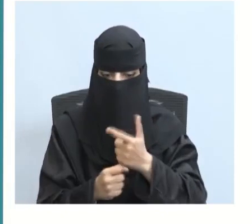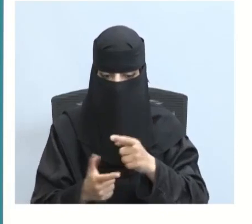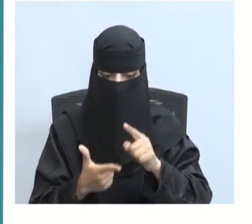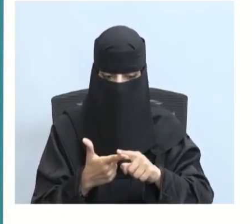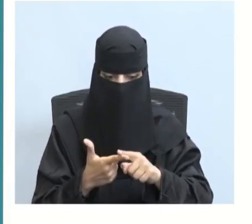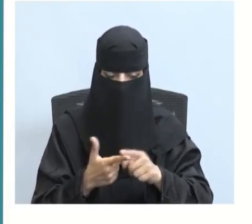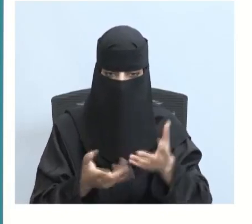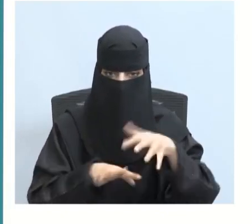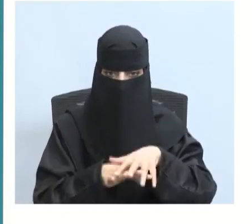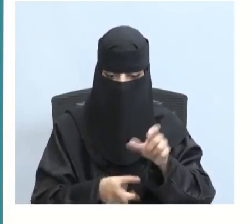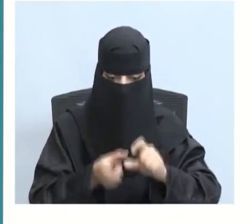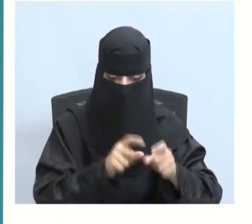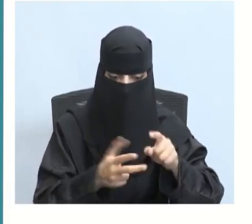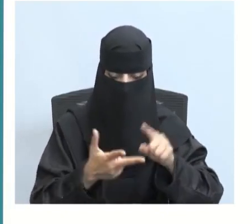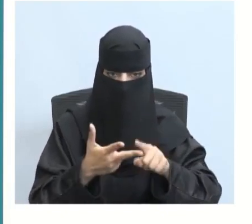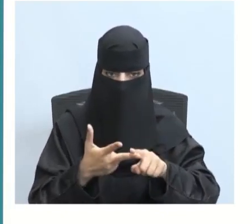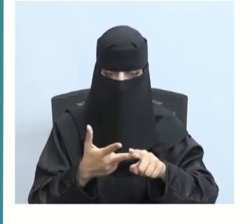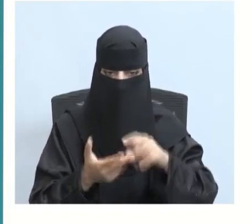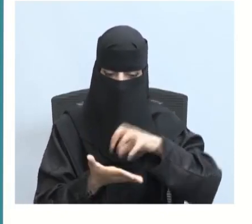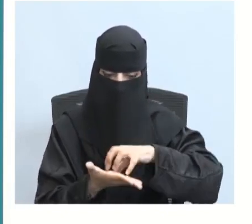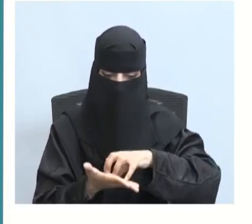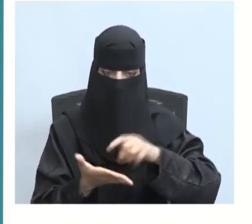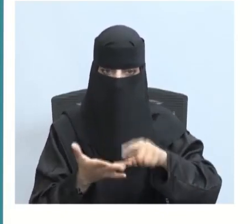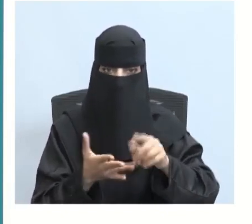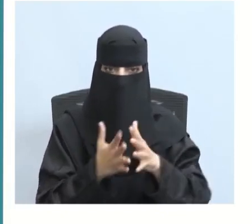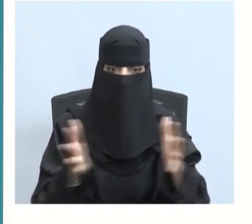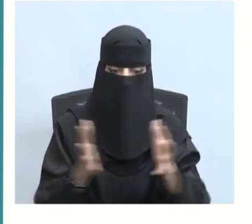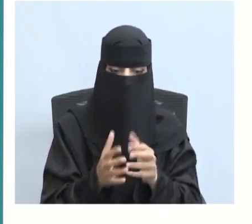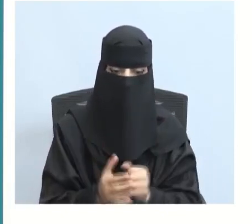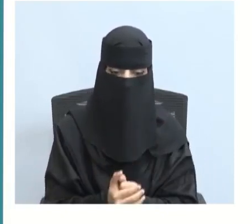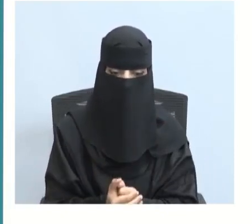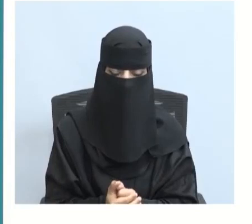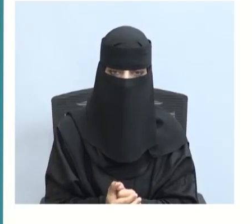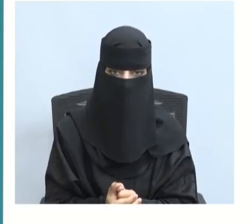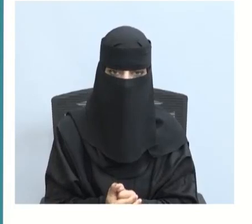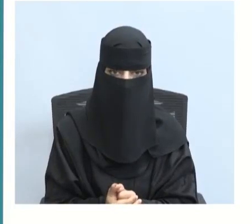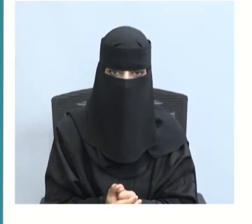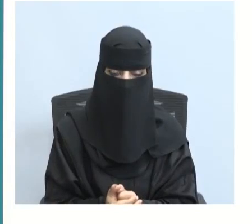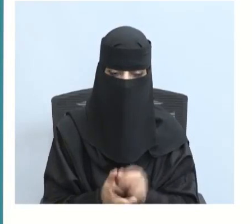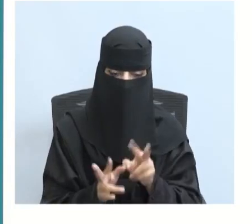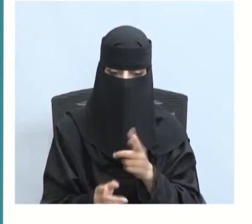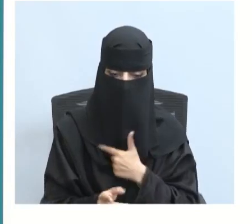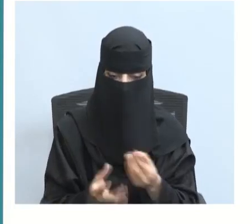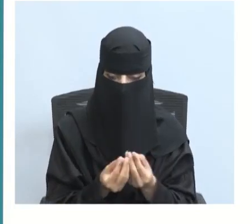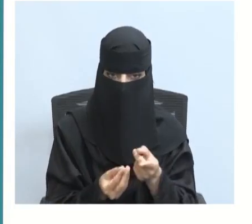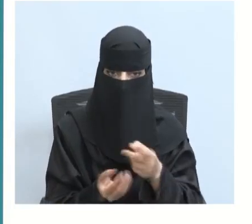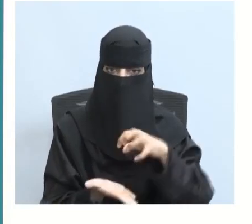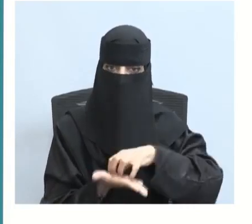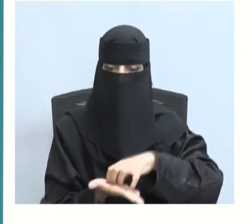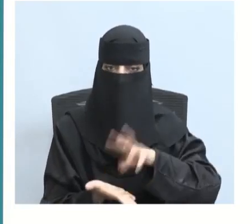التفاعلات الكيميائيه فيها ام حجمها طاقه الوضع من اسمها